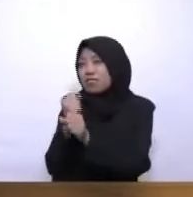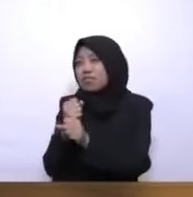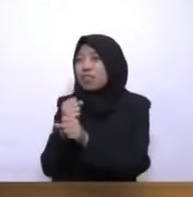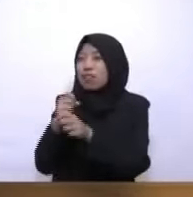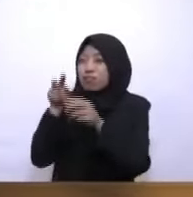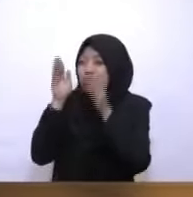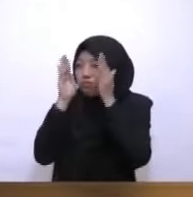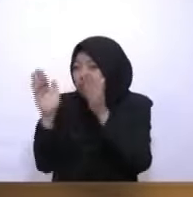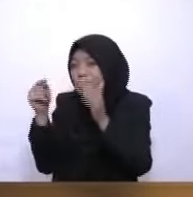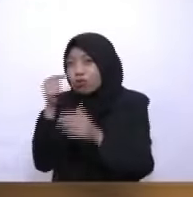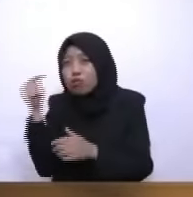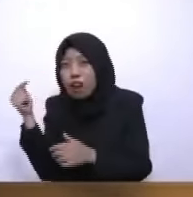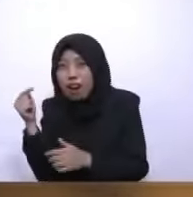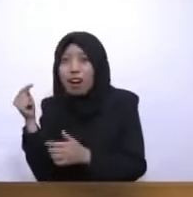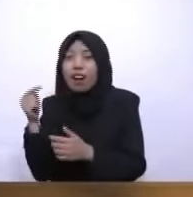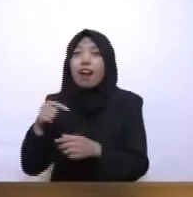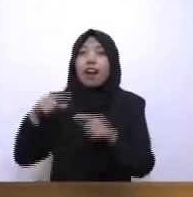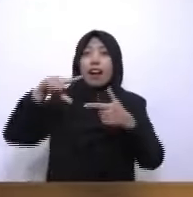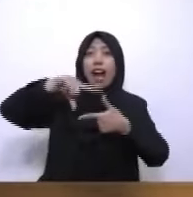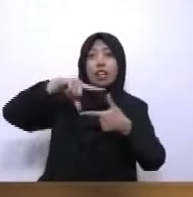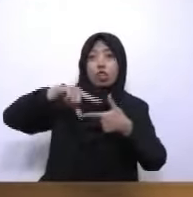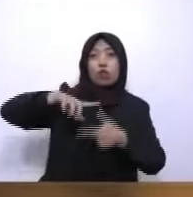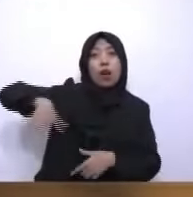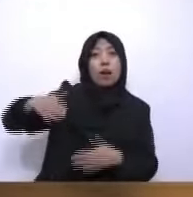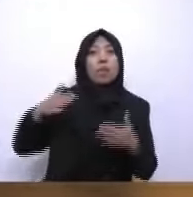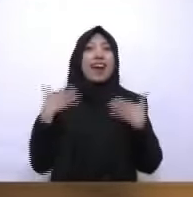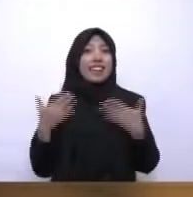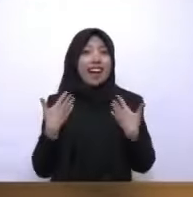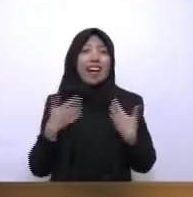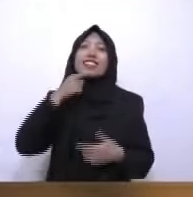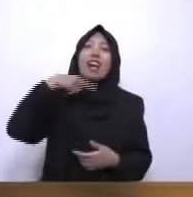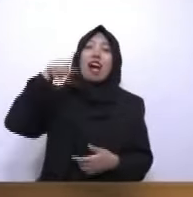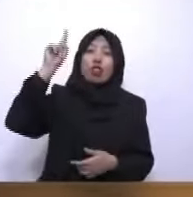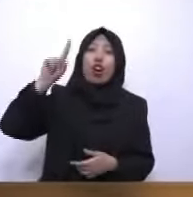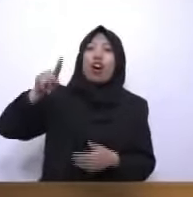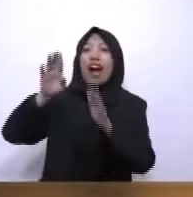Insya Allah dengan kartu keluarga bahagia, anak-anak Jawa Barat akan sehat.